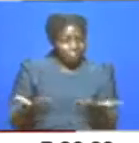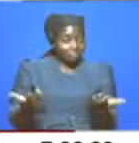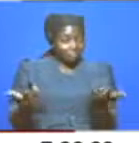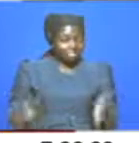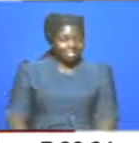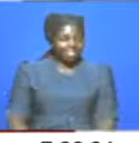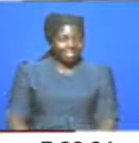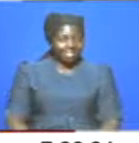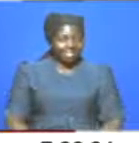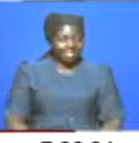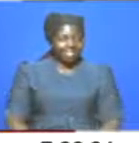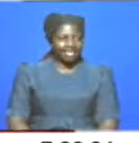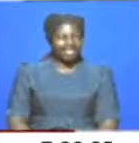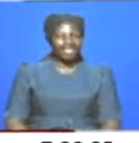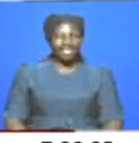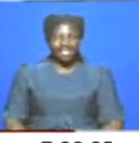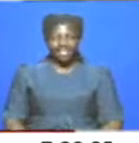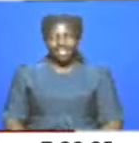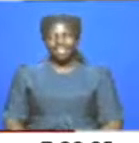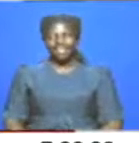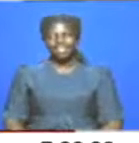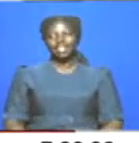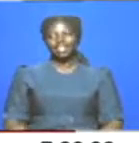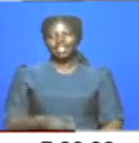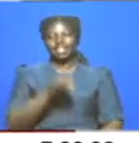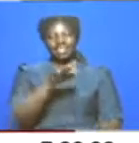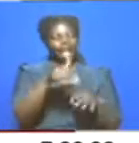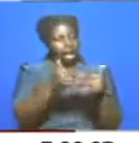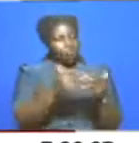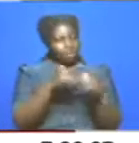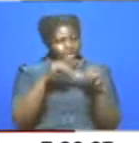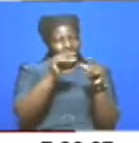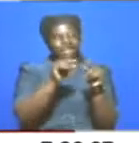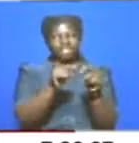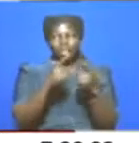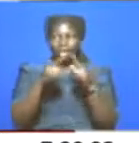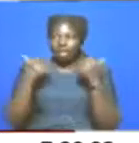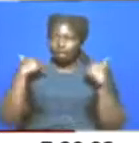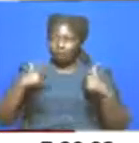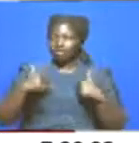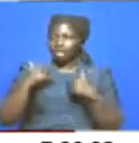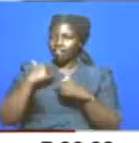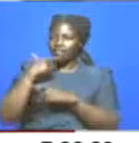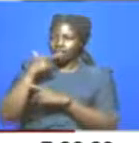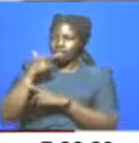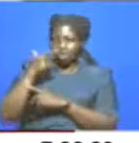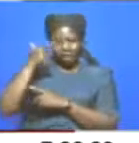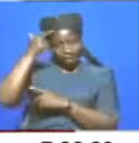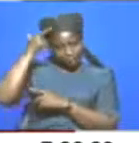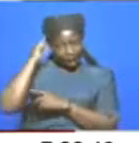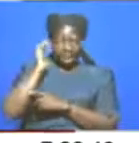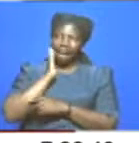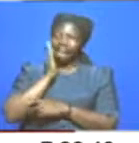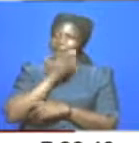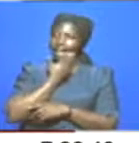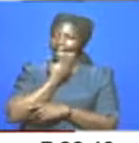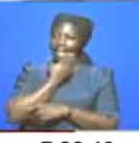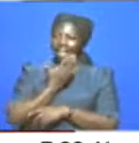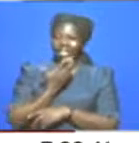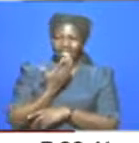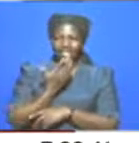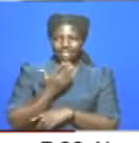White. Steve, aya, tunasema. Ni sawa, lakini nimetaja rangi ya nyeusi, black. Rangi